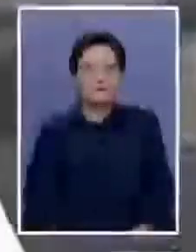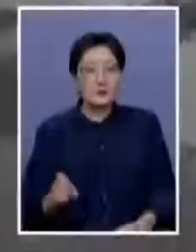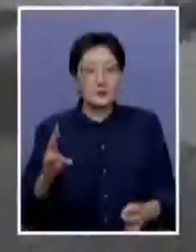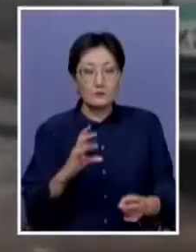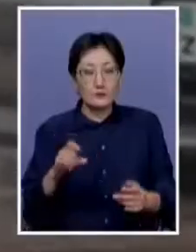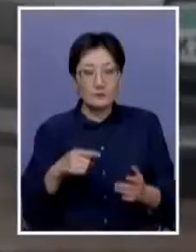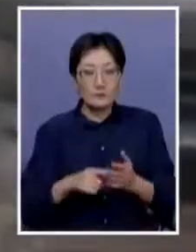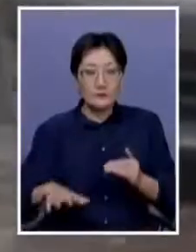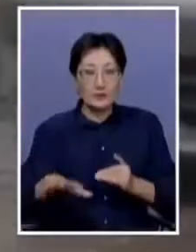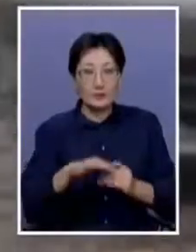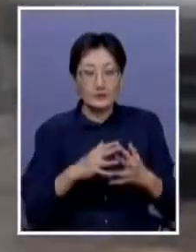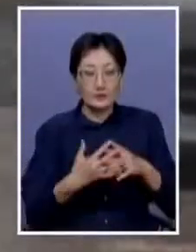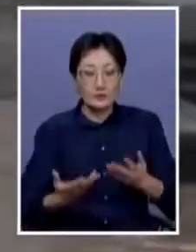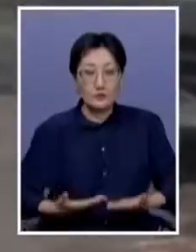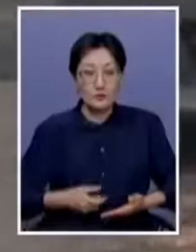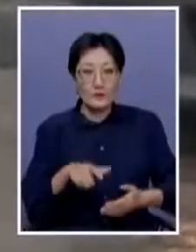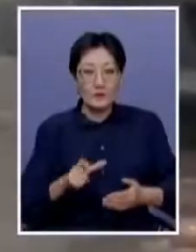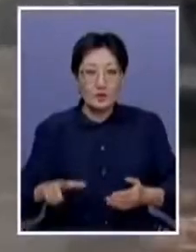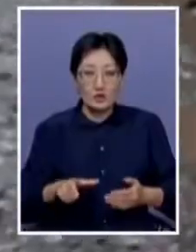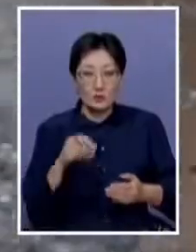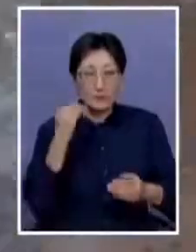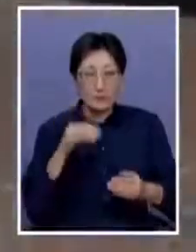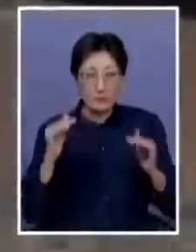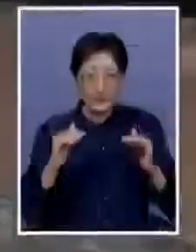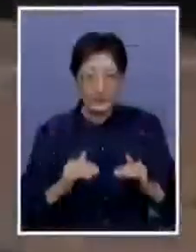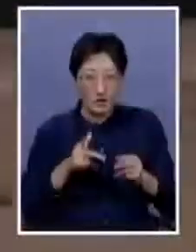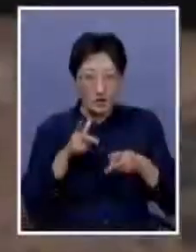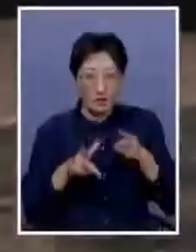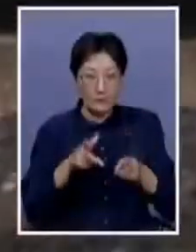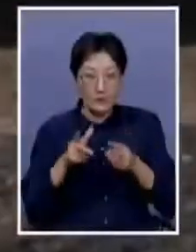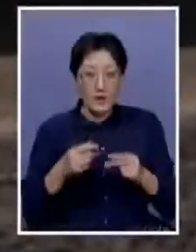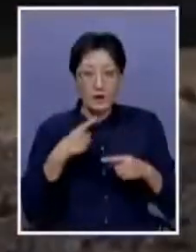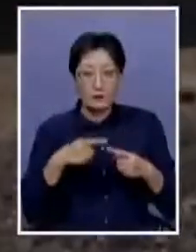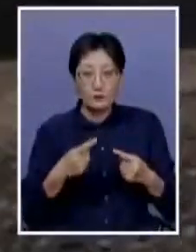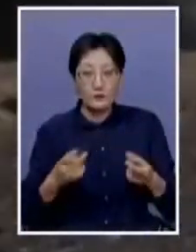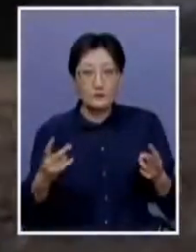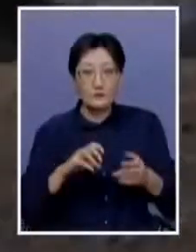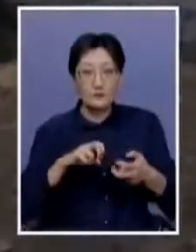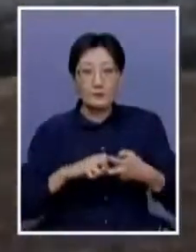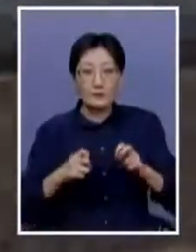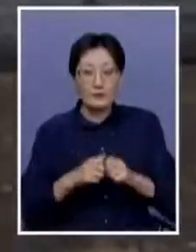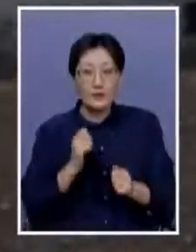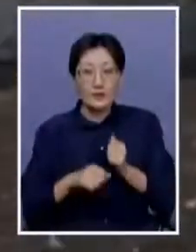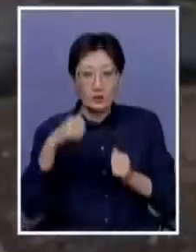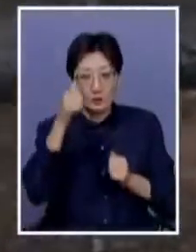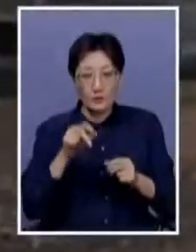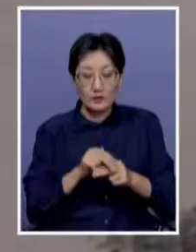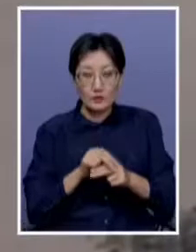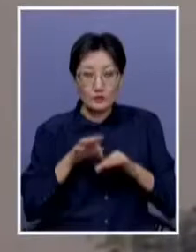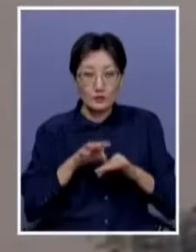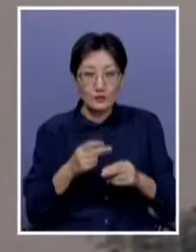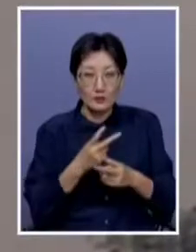Елорда маңындағы ауыл тұрғындары жолдың сапасы көңіл көншітпейтінін айтып шағымдануда. Айтуларынша түйткіл жыл сайын жөндеу жүргізілгеніне